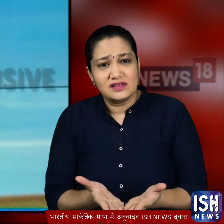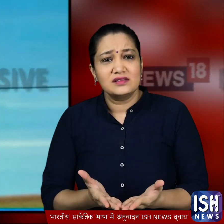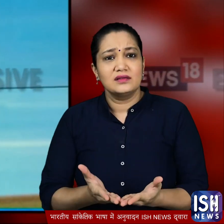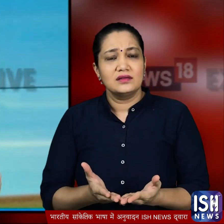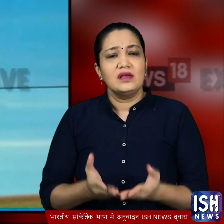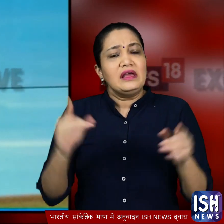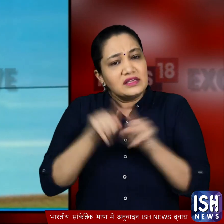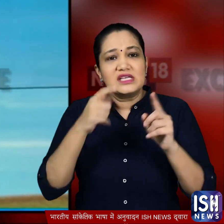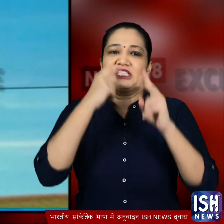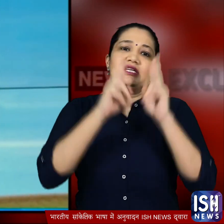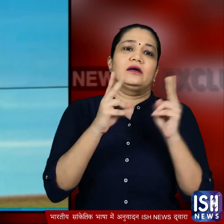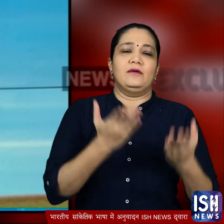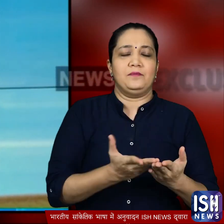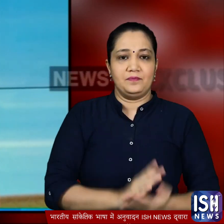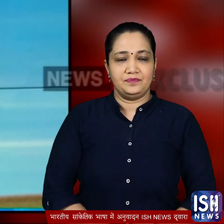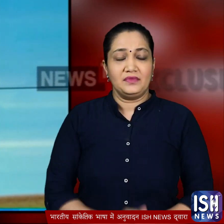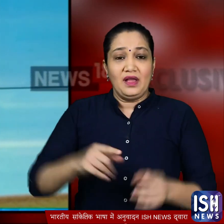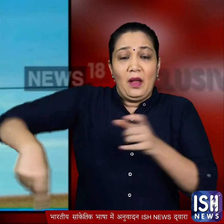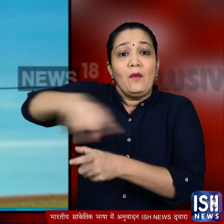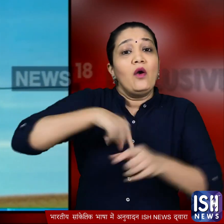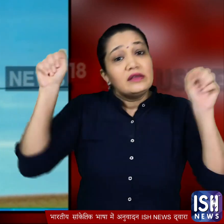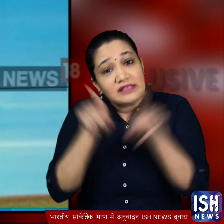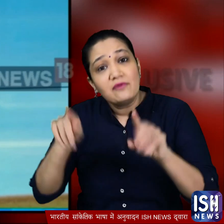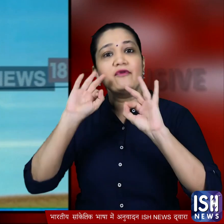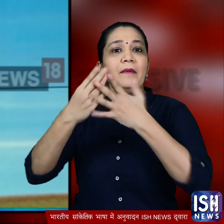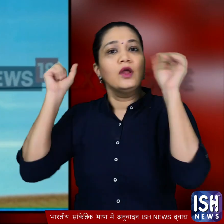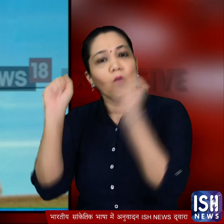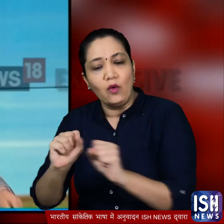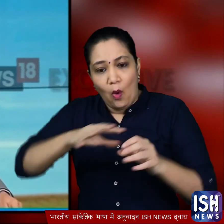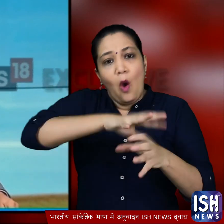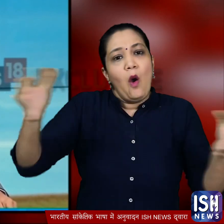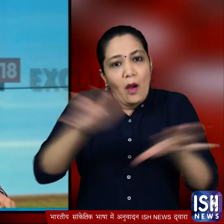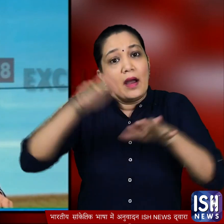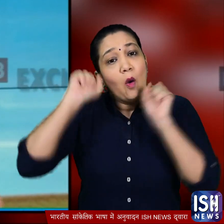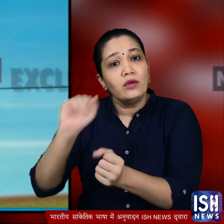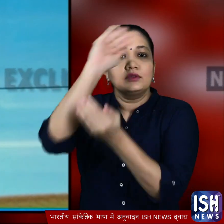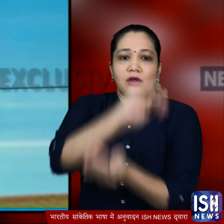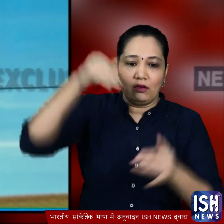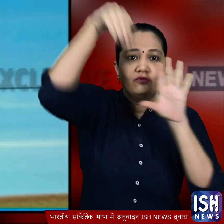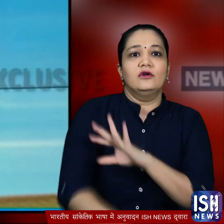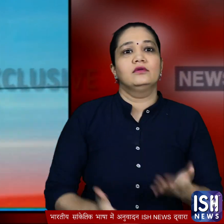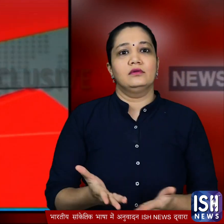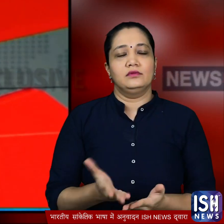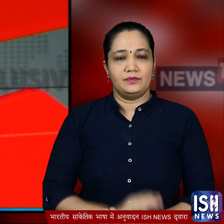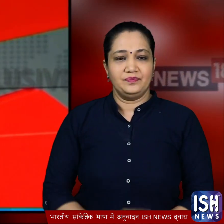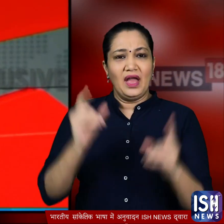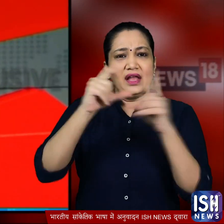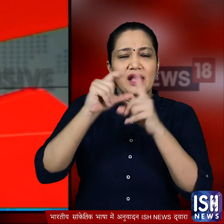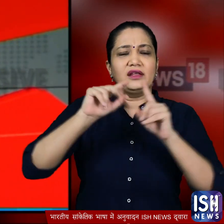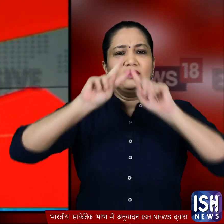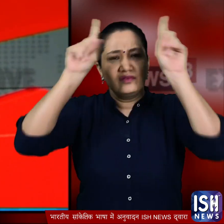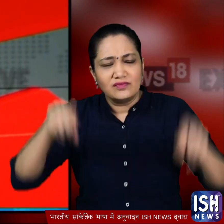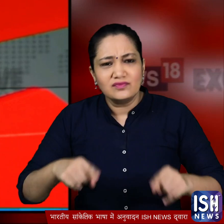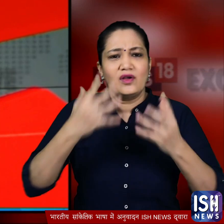है, जैसा कि आगरा में हुआ, जहां बोरवेल भी उसी परिवार ने खुला छोड़ रखा था जिसका बच्चा गिरा। दिल्ली के बाजारों में